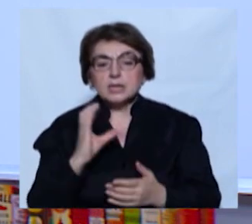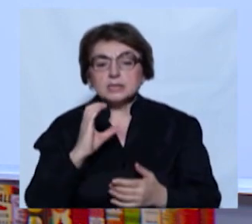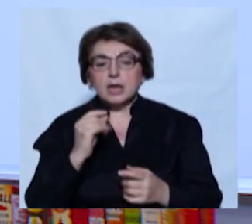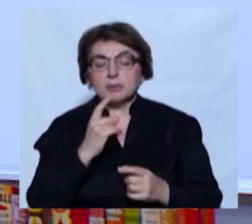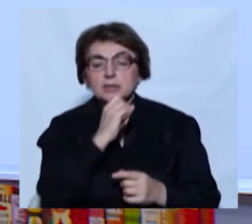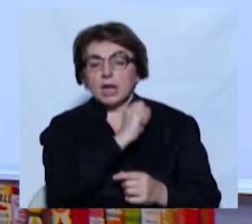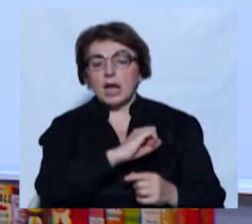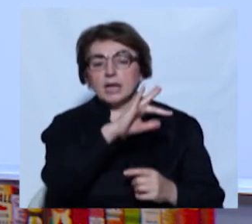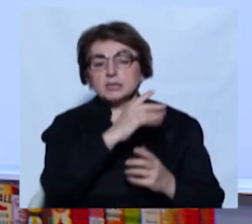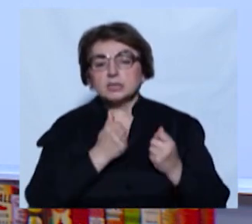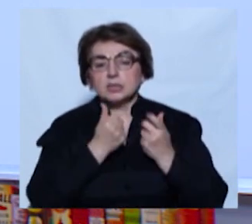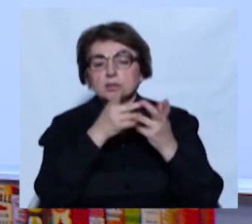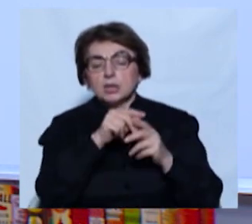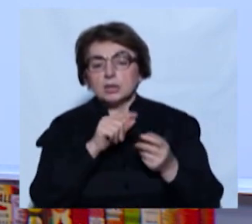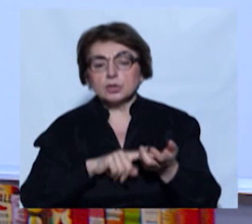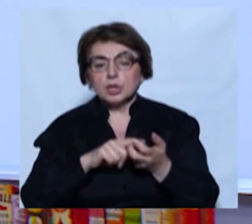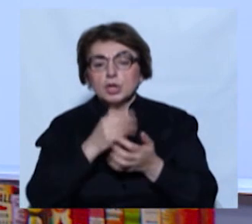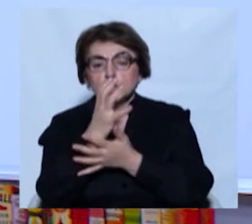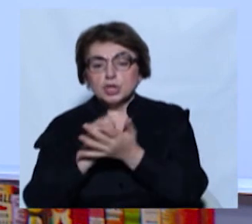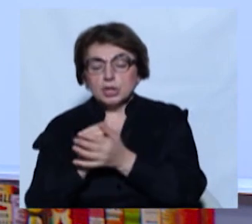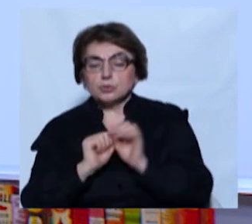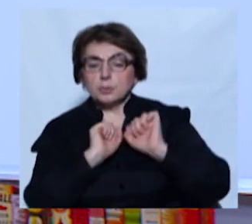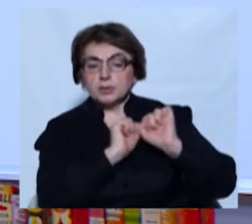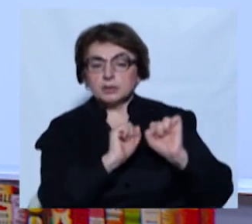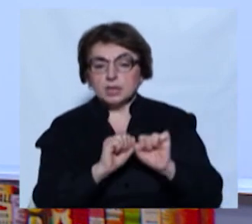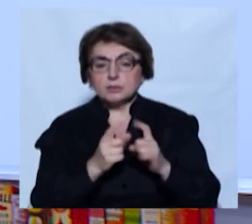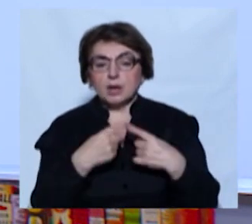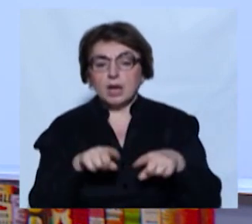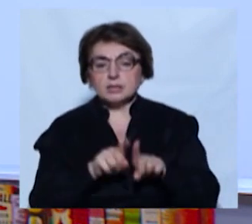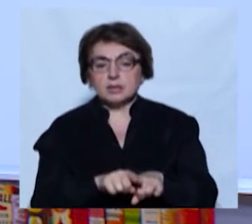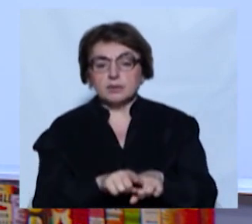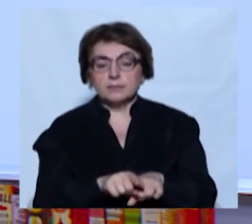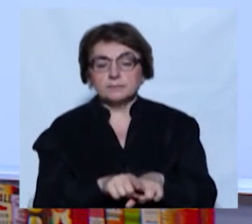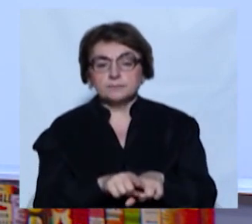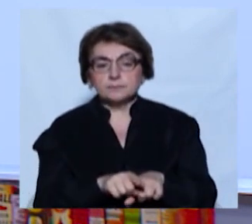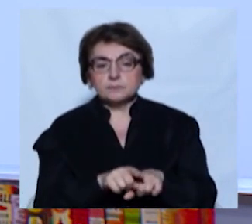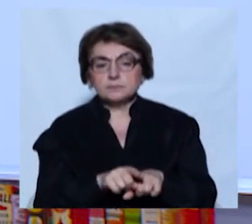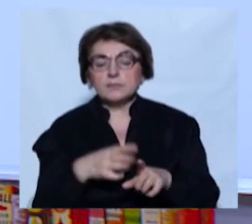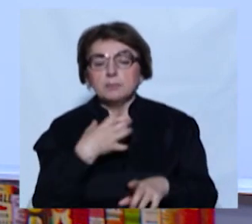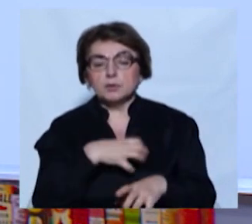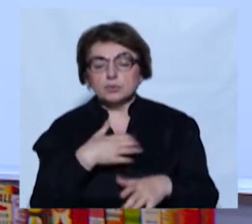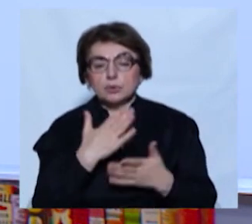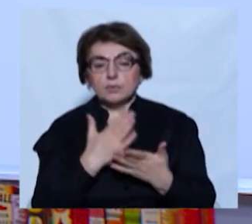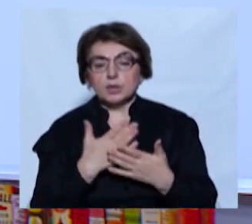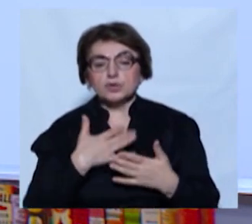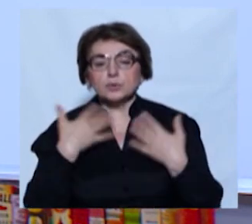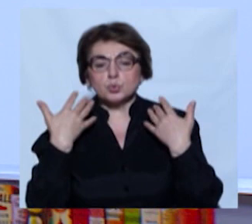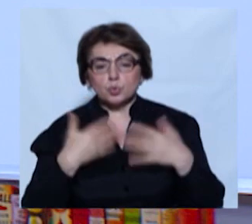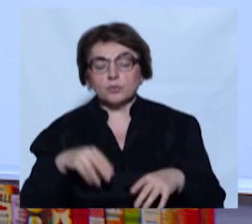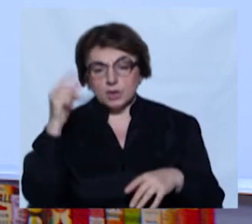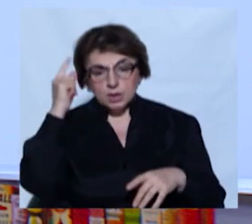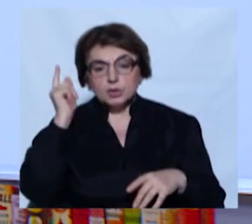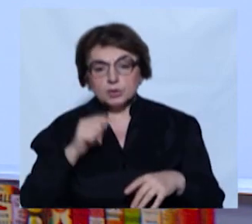აზიის ვეფხვების სახეობათა რაოდენობის შენარჩუნება და დაცვა. იგივე ასევე მნიშვნელოვანია ჩვენთვის უკვე